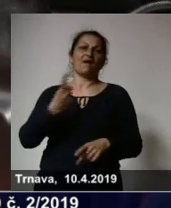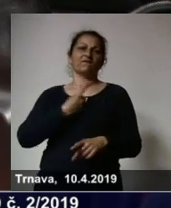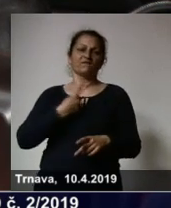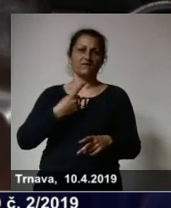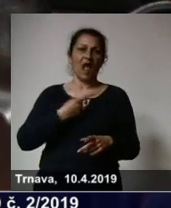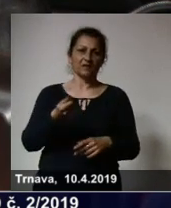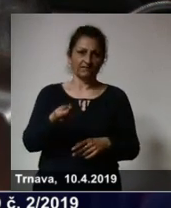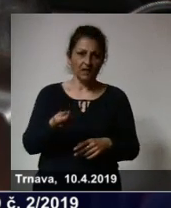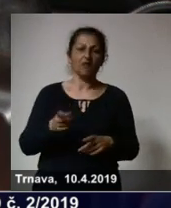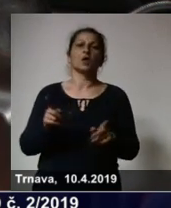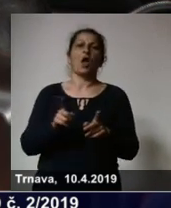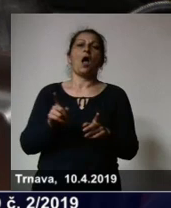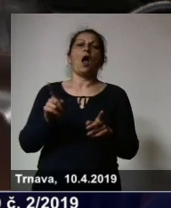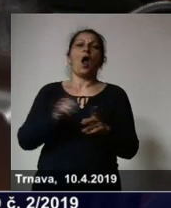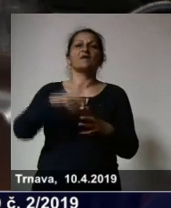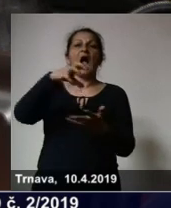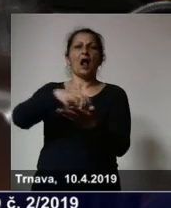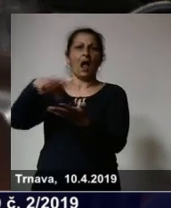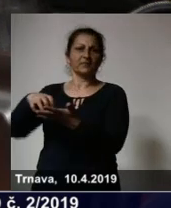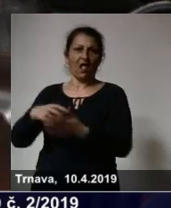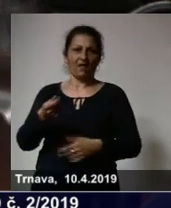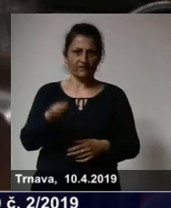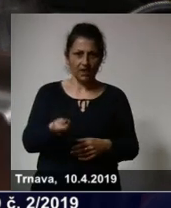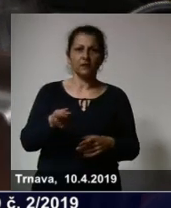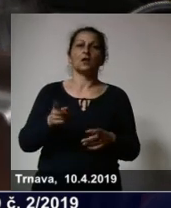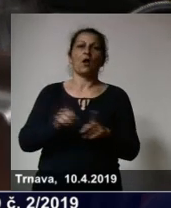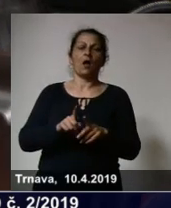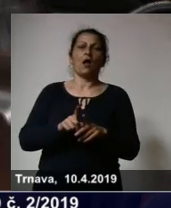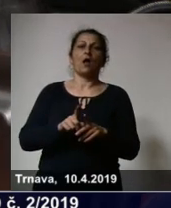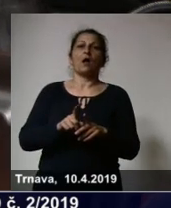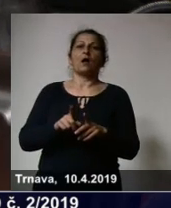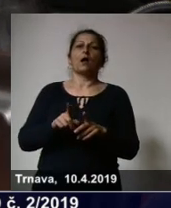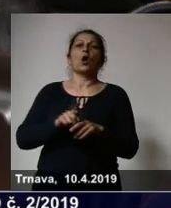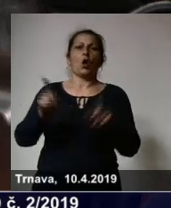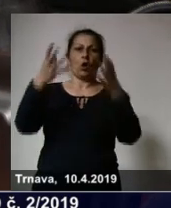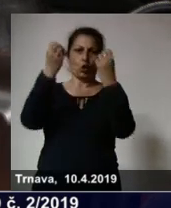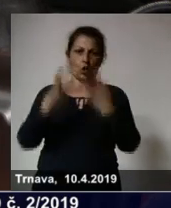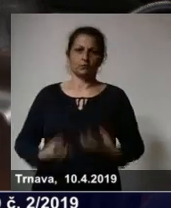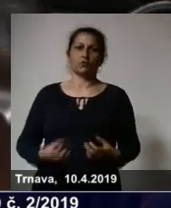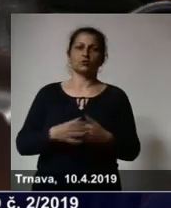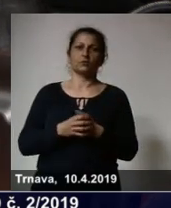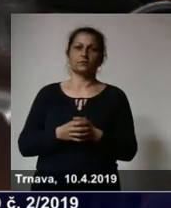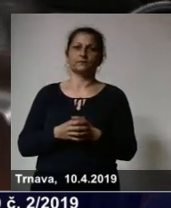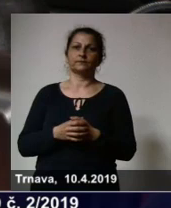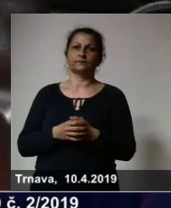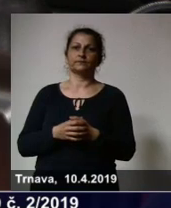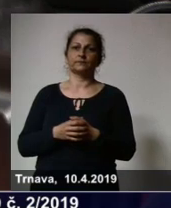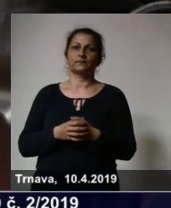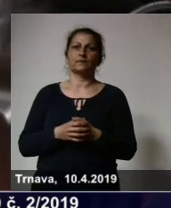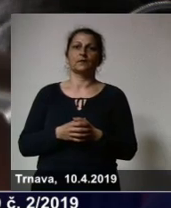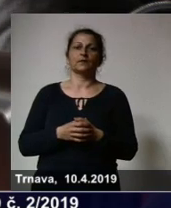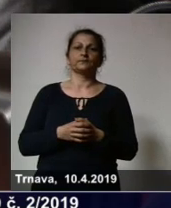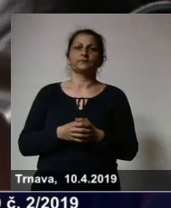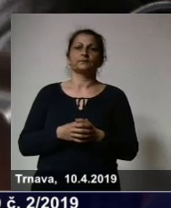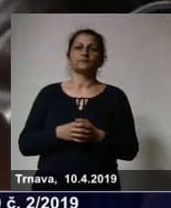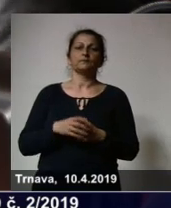do bežných kapitálových výdavkov, vykonania potrebných presunov v bežnom a kapitálovom rozpočte. K